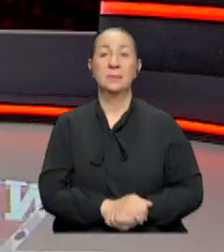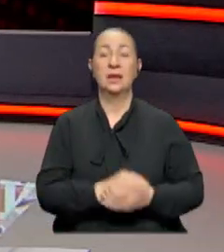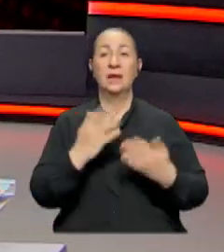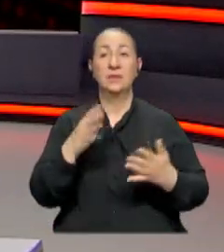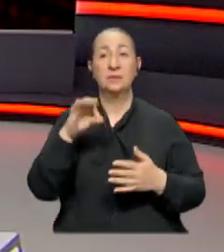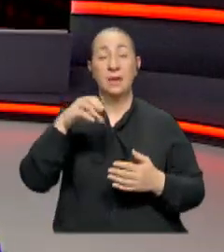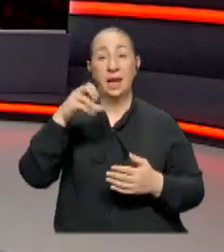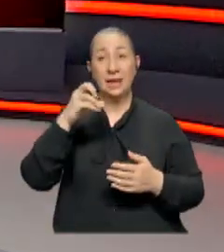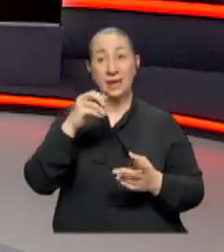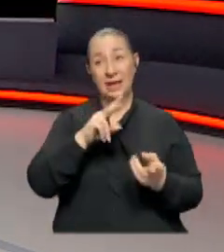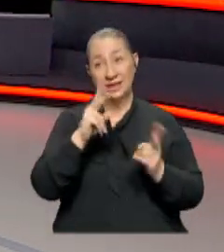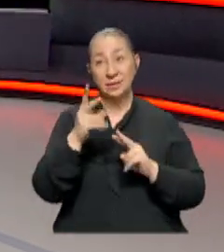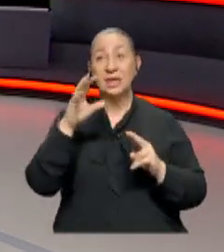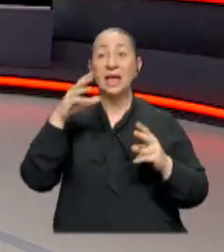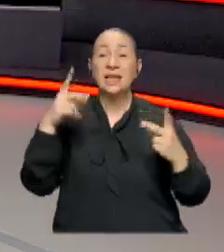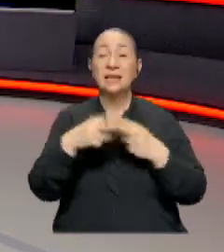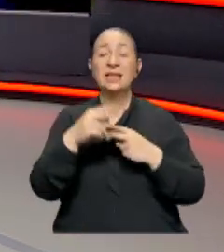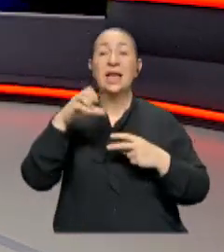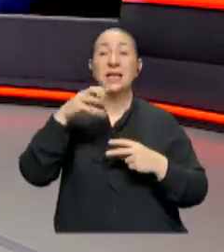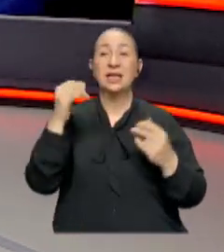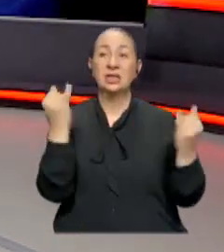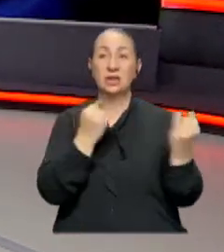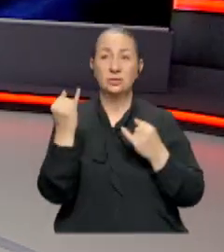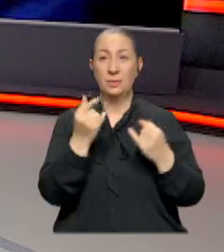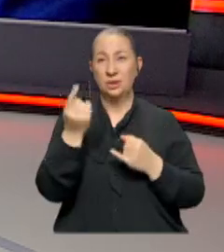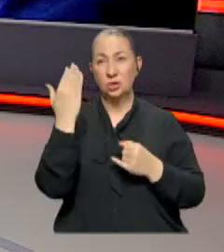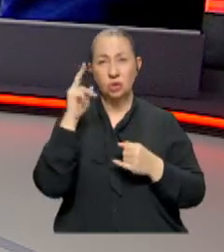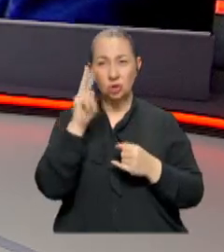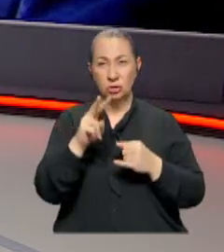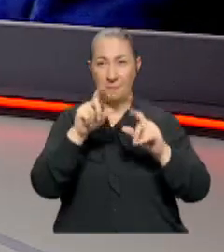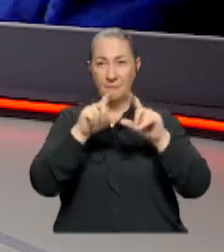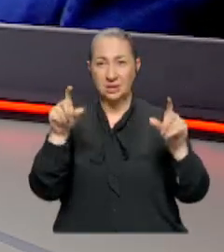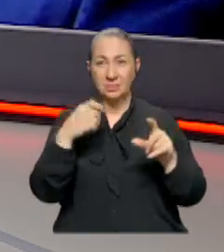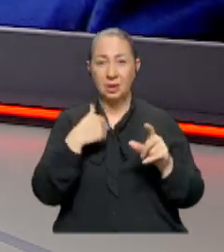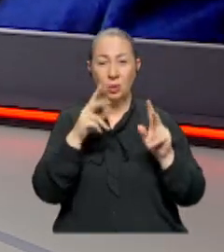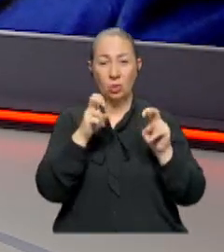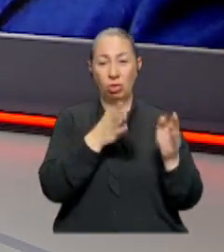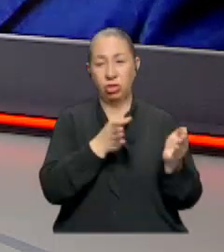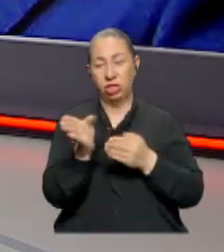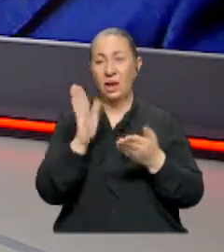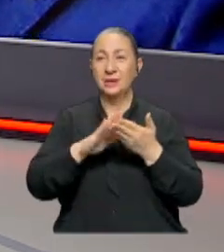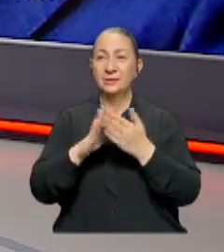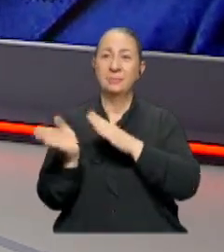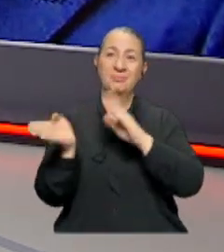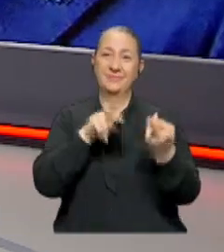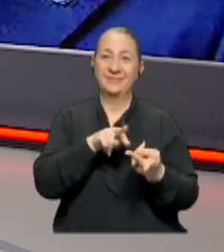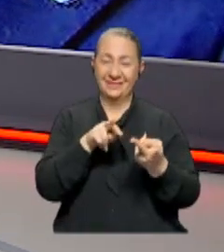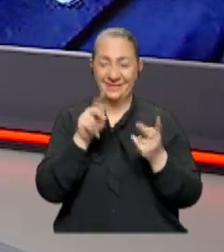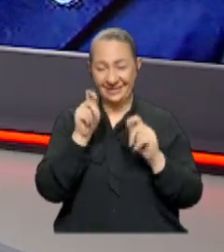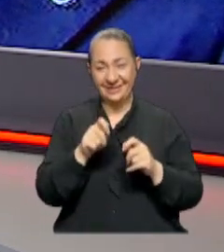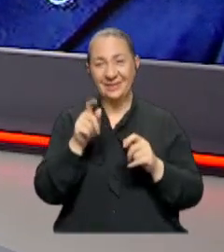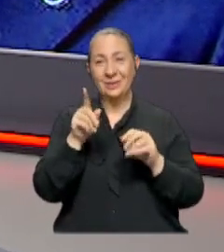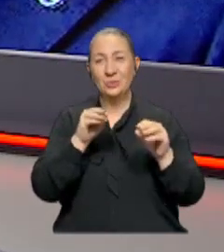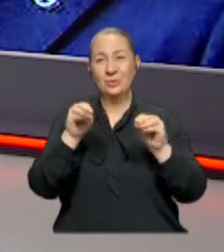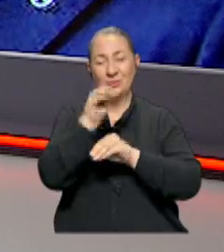Efendim şimdi elektriğe geçelim. Kesik elektrik tartışması. Biraz önce gördüğünüz başlığı ben konudan sapınca arkadaşlarım